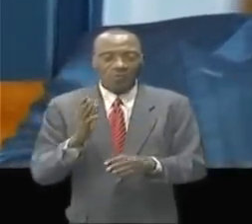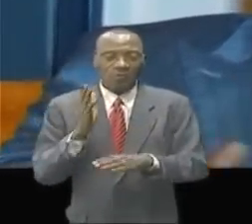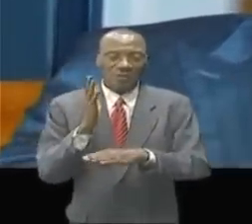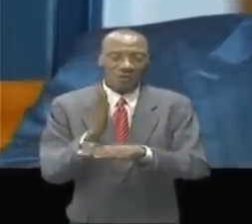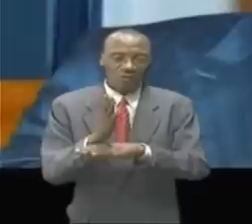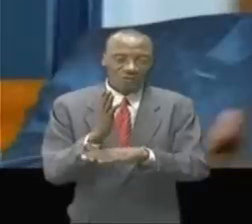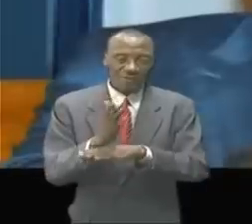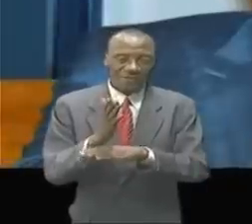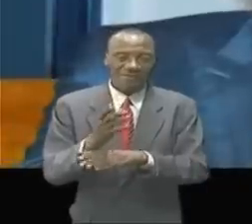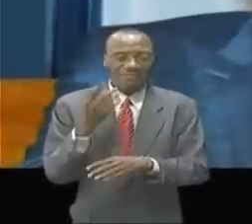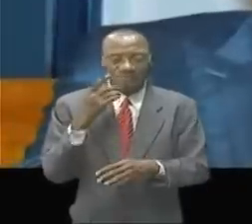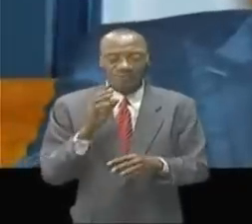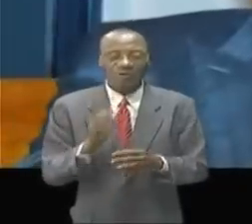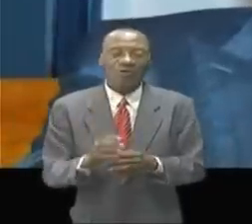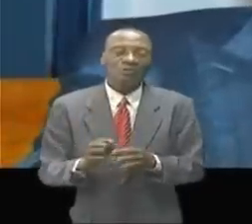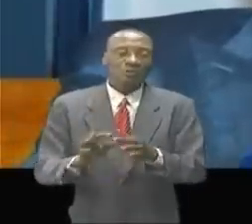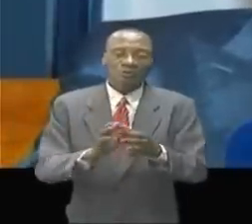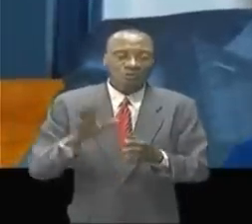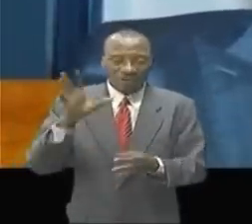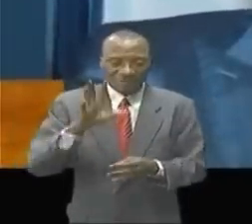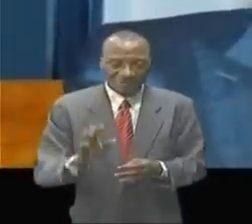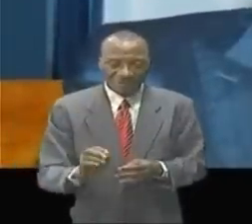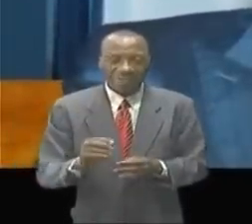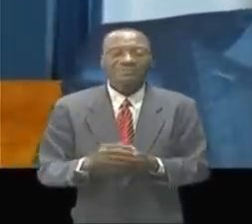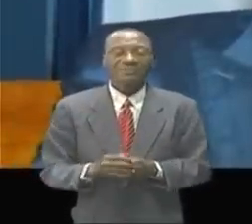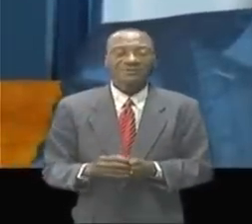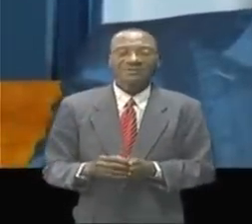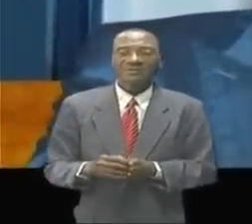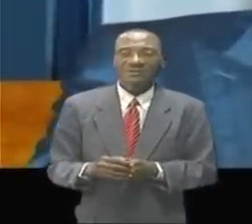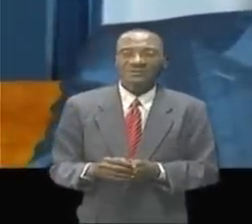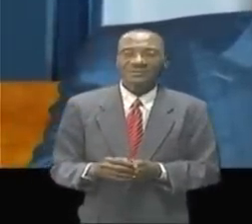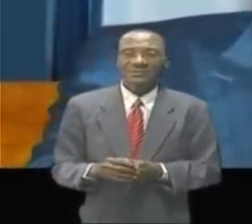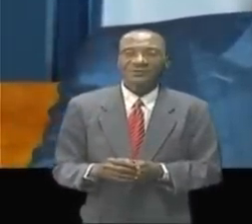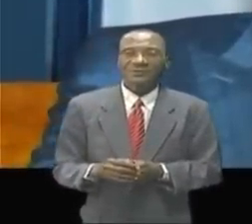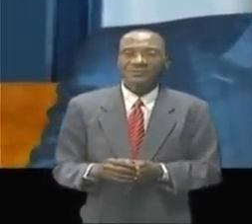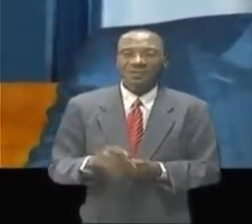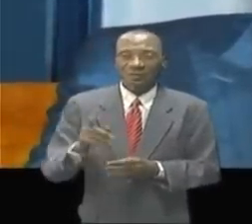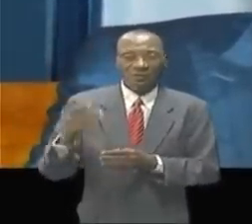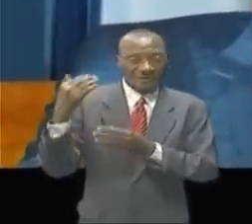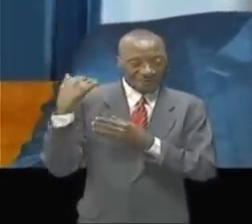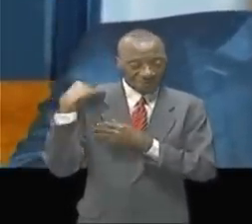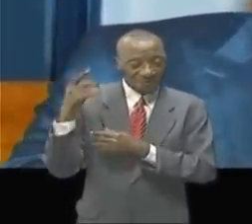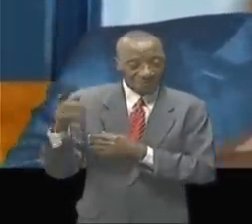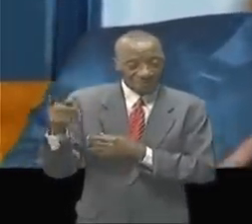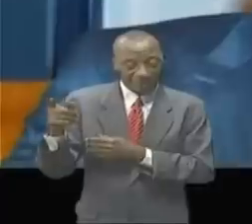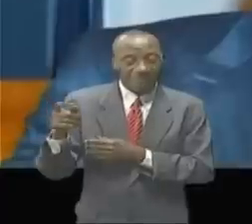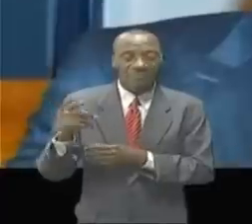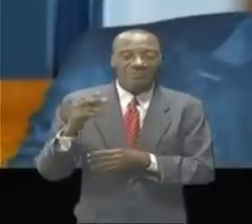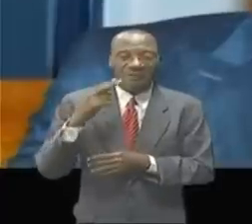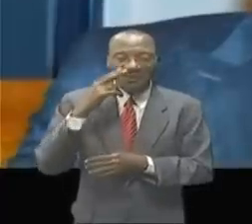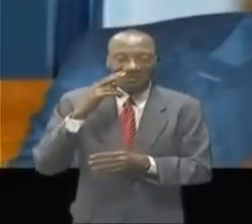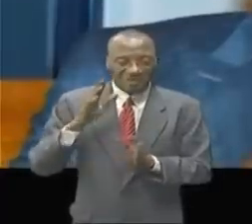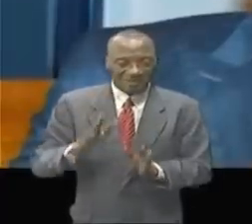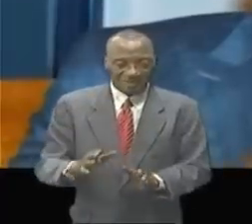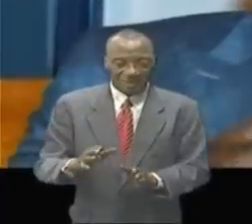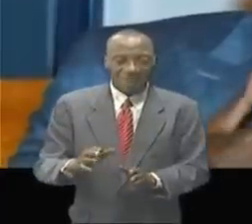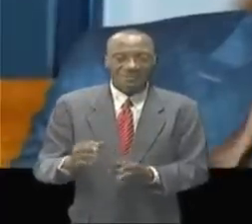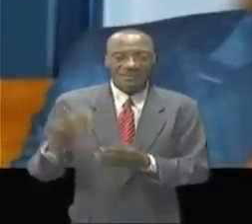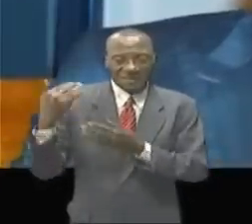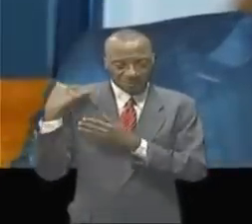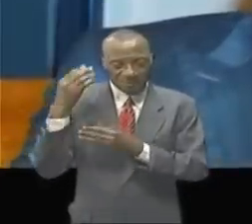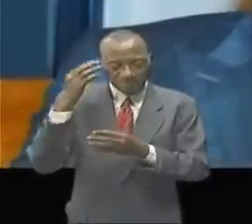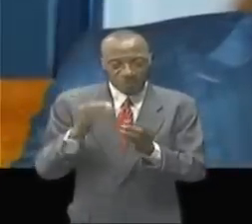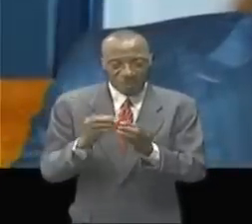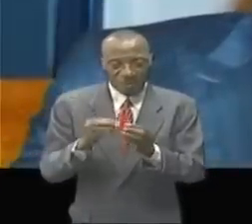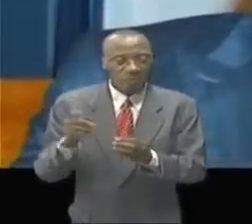de l'Union africaine, certainement que le commissaire Bankole, l'Union nigérian, qui préside ce conseil-là,